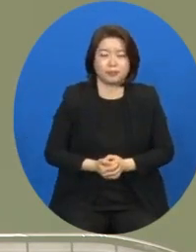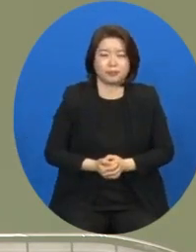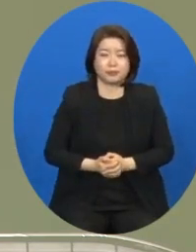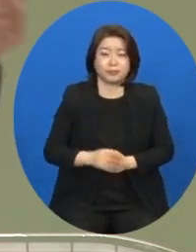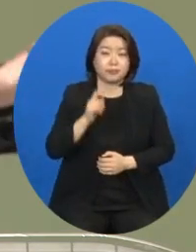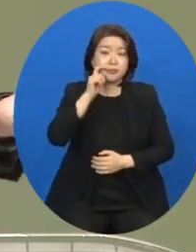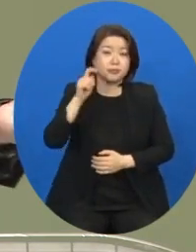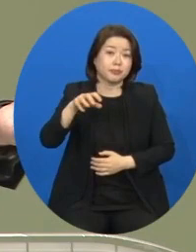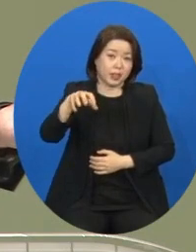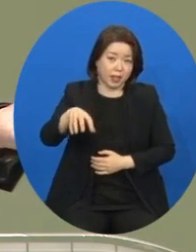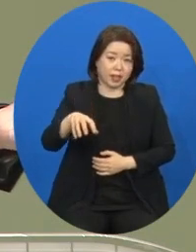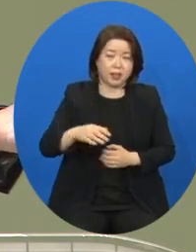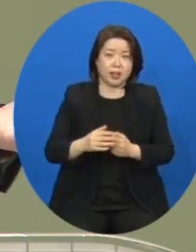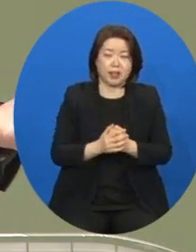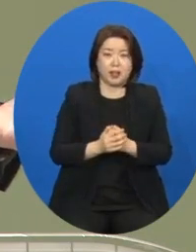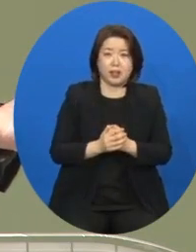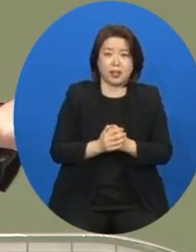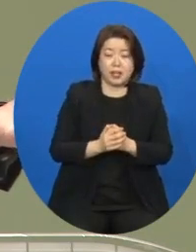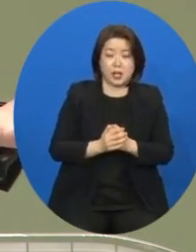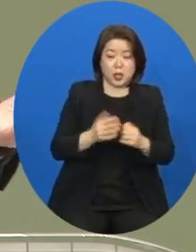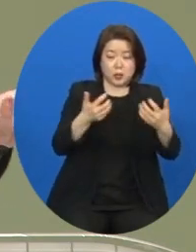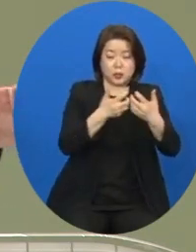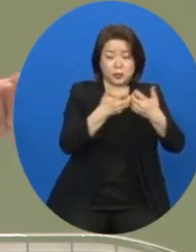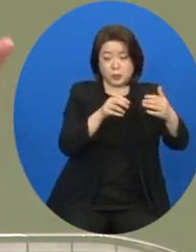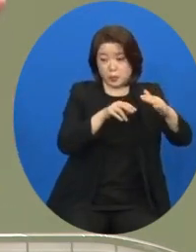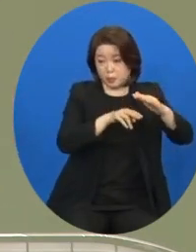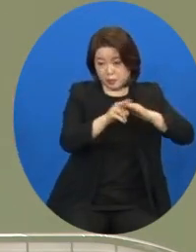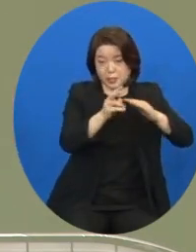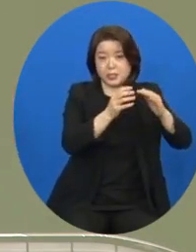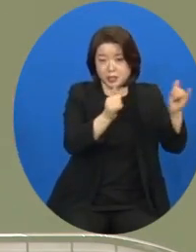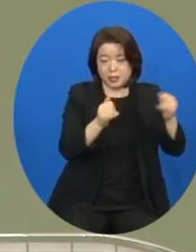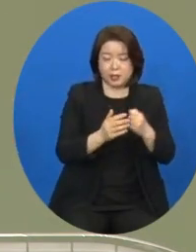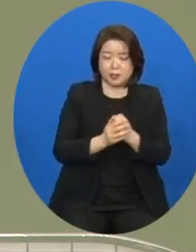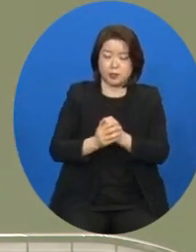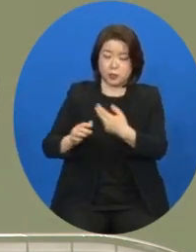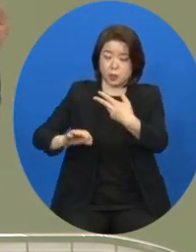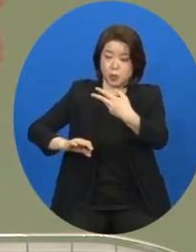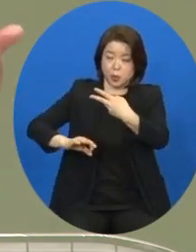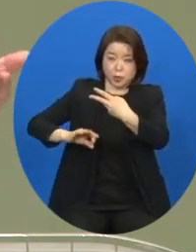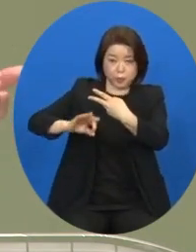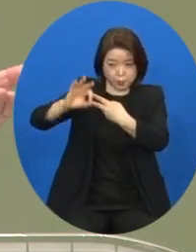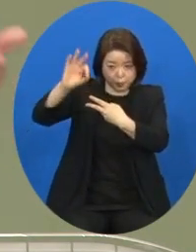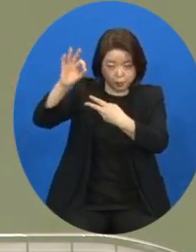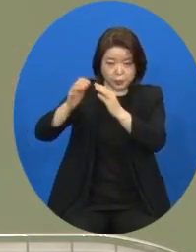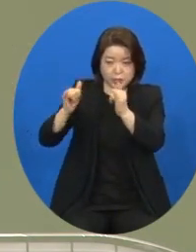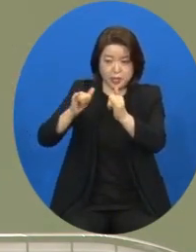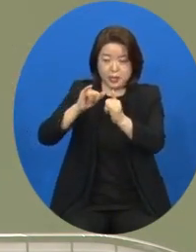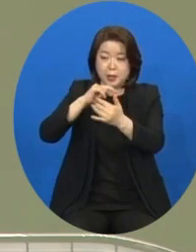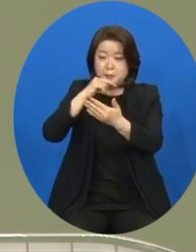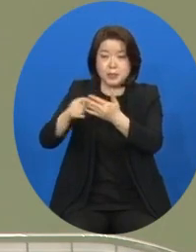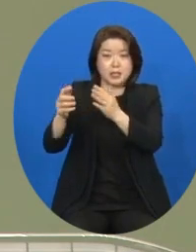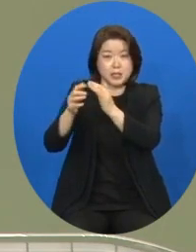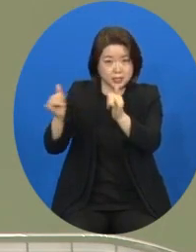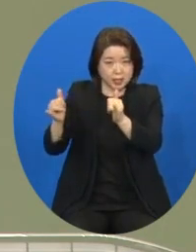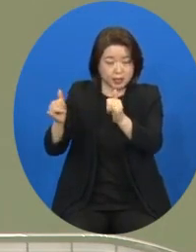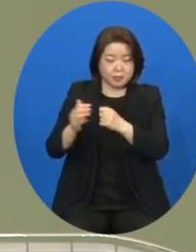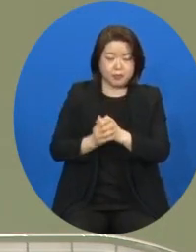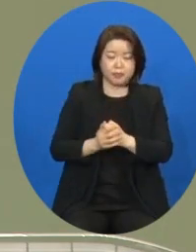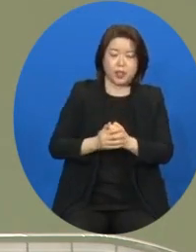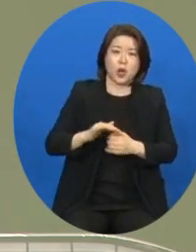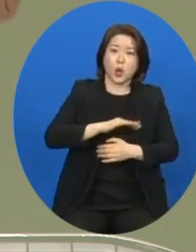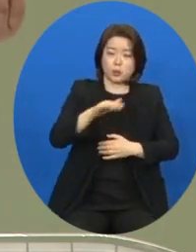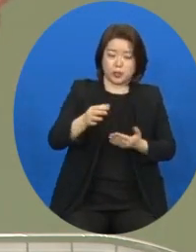우크라이나 우리 난민들, 동해안 이재민들에게 우리 성도들이 헌금을 해서